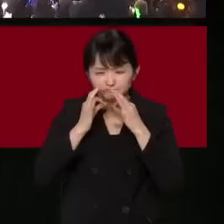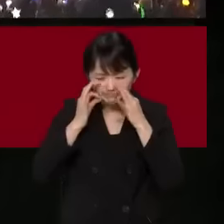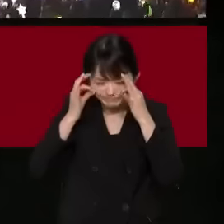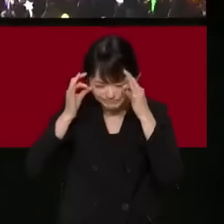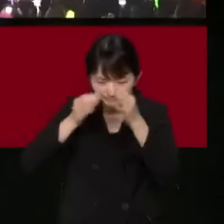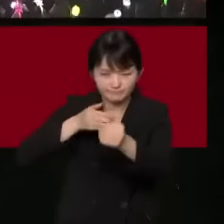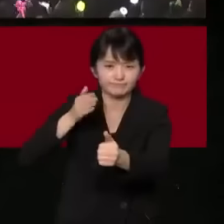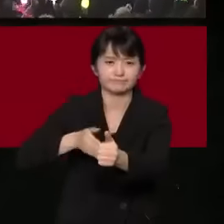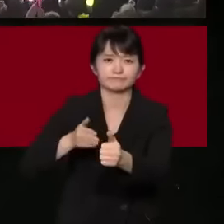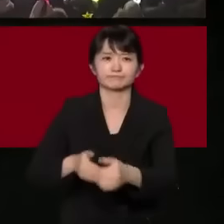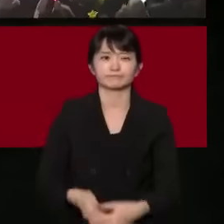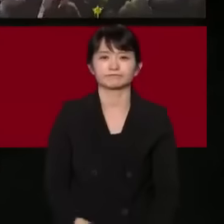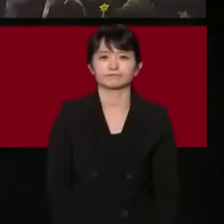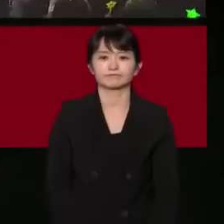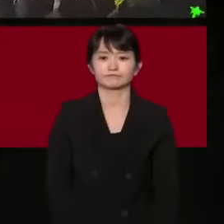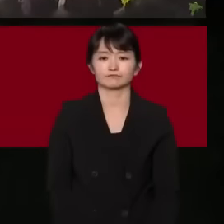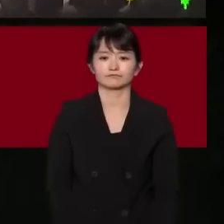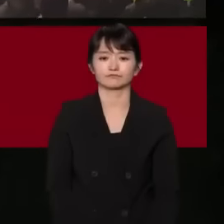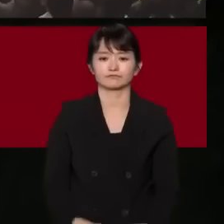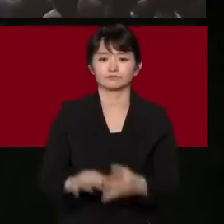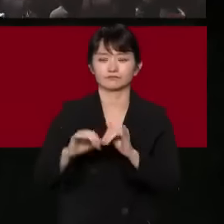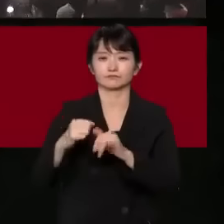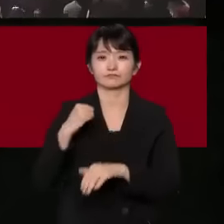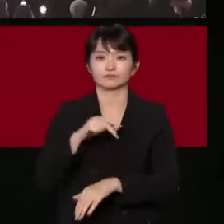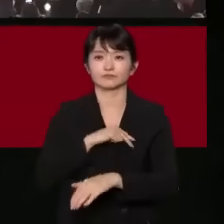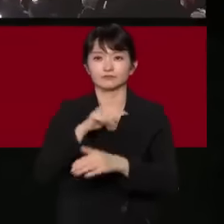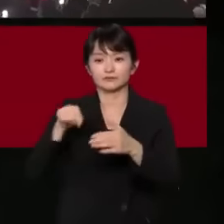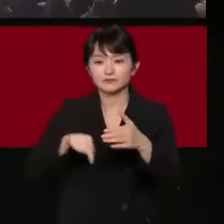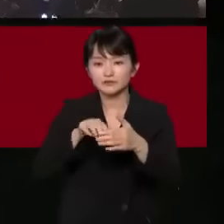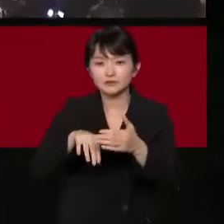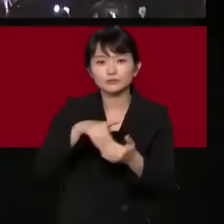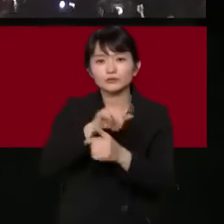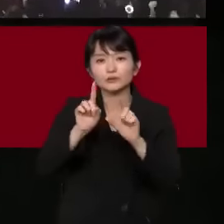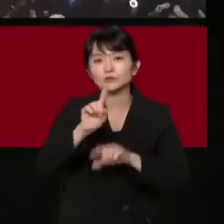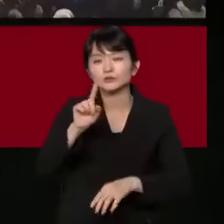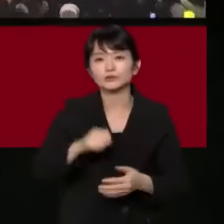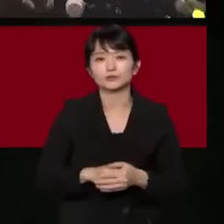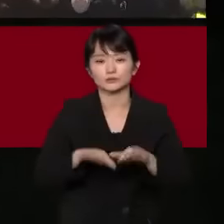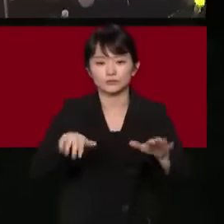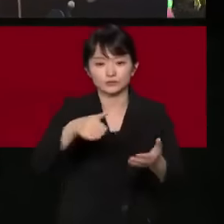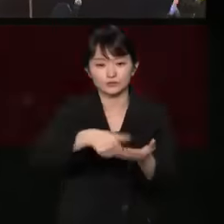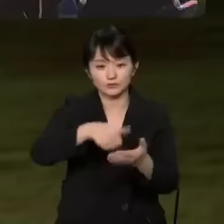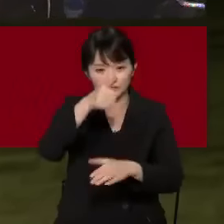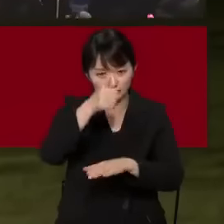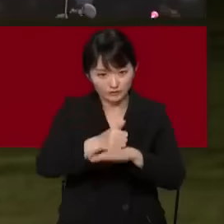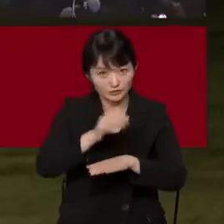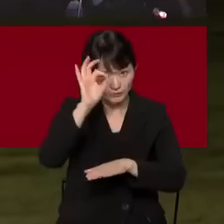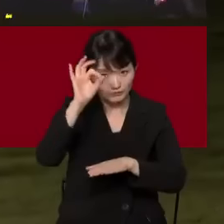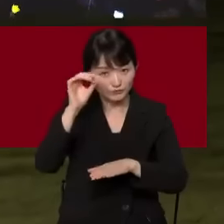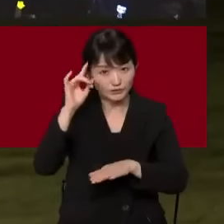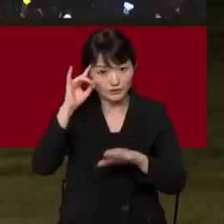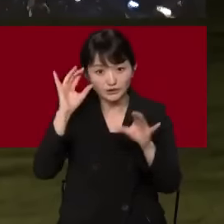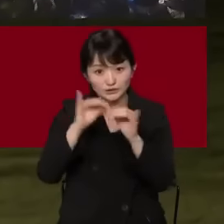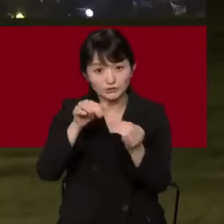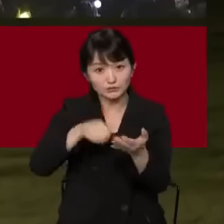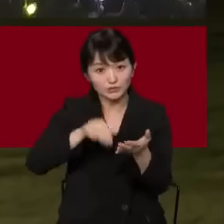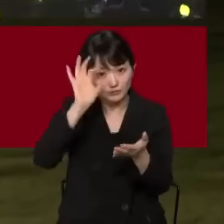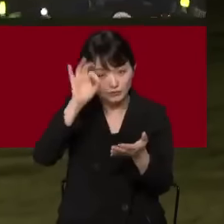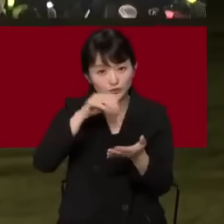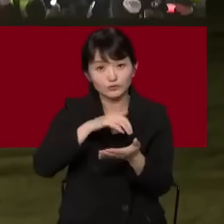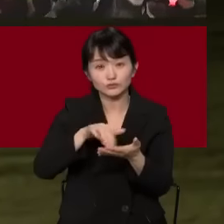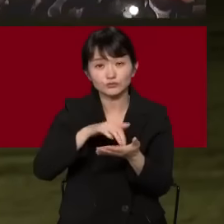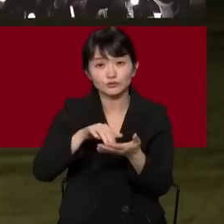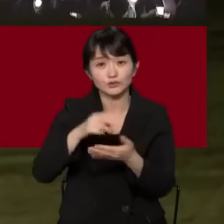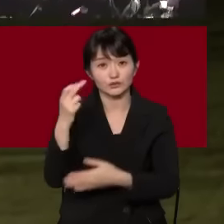청하고 싶습니다. 지금 국민의힘 내부 상황은 어떻고 할까? 오늘 표결 결과만 보면 찬성표만 놓고 보면 이탈표가 12표